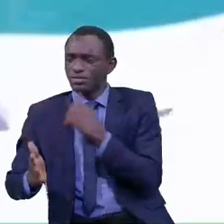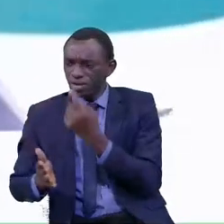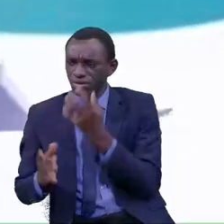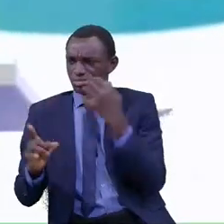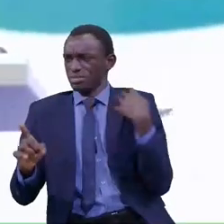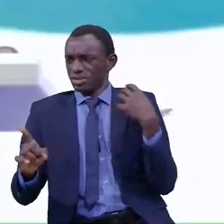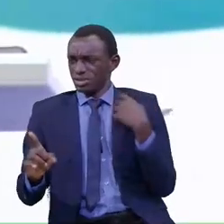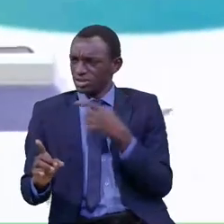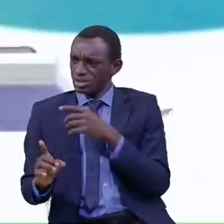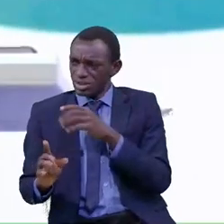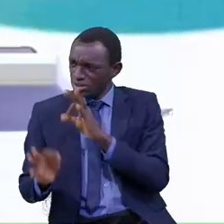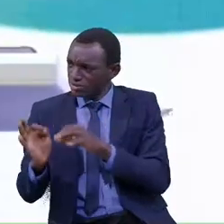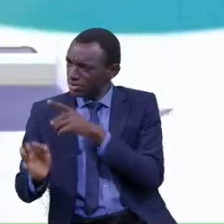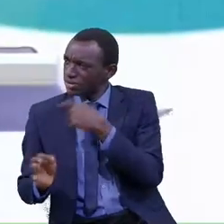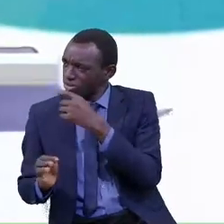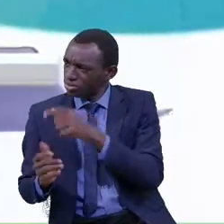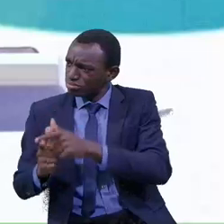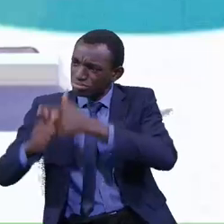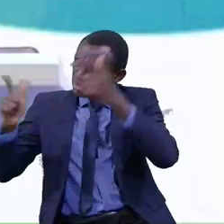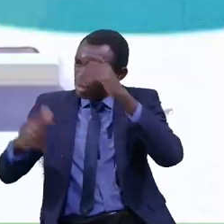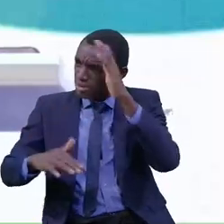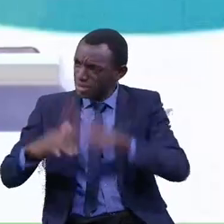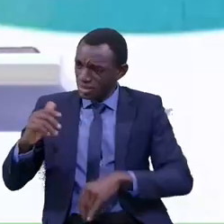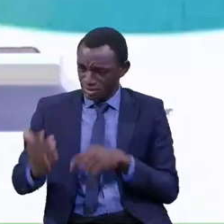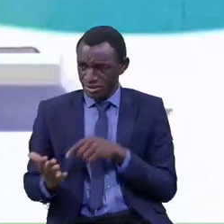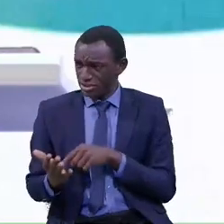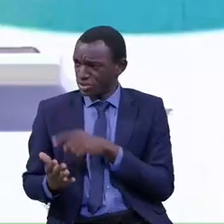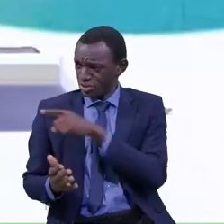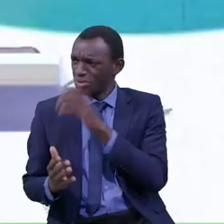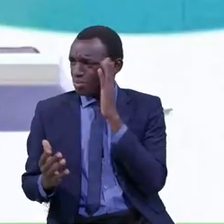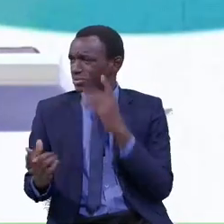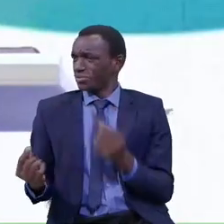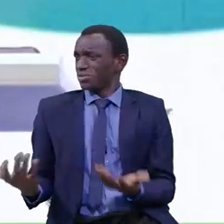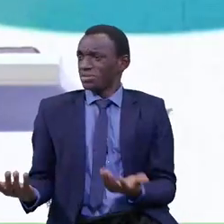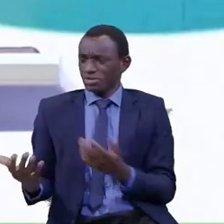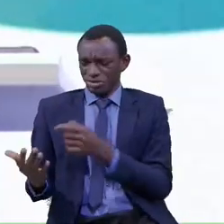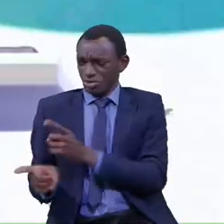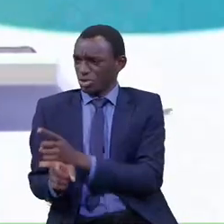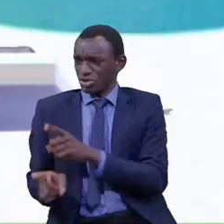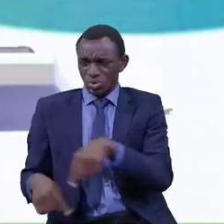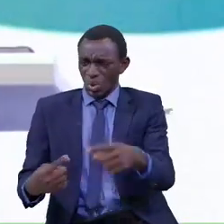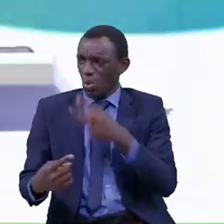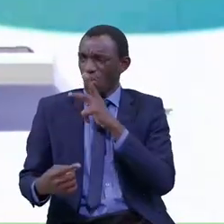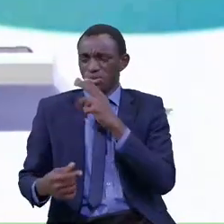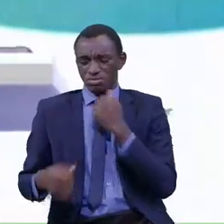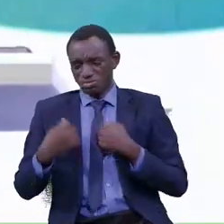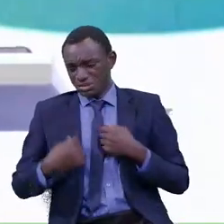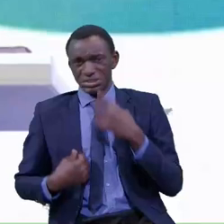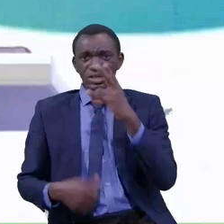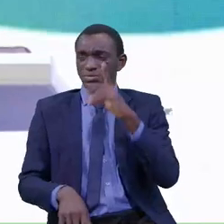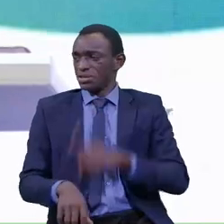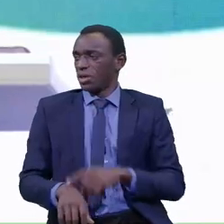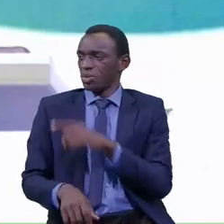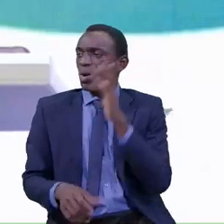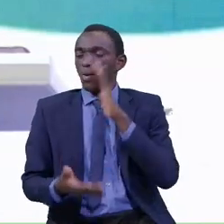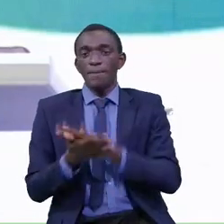1, 2, 3, 4, 5, 6, 7. 7 fois, il s'est plongé et il est sorti. Et la